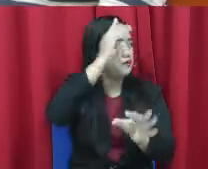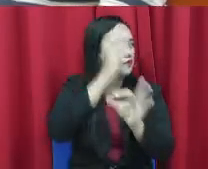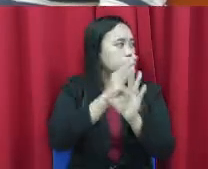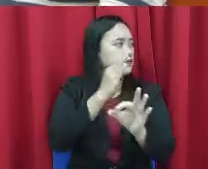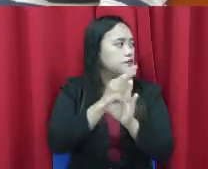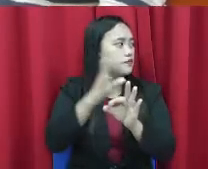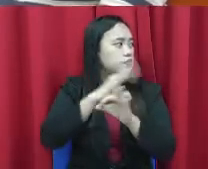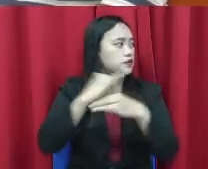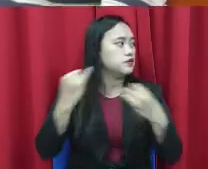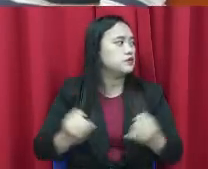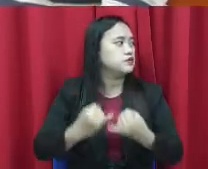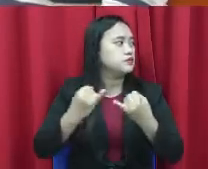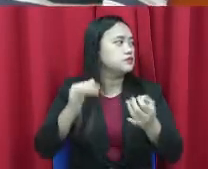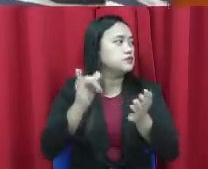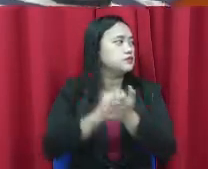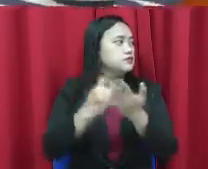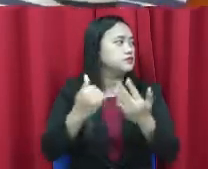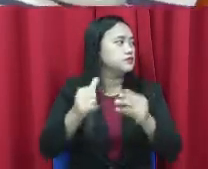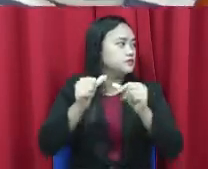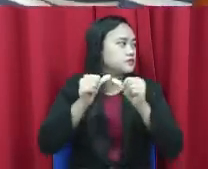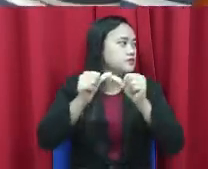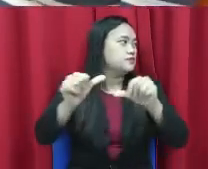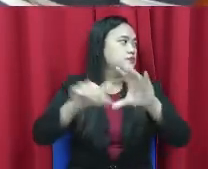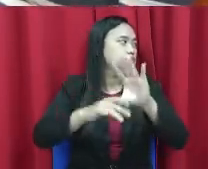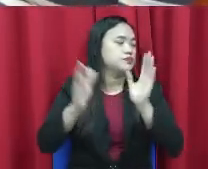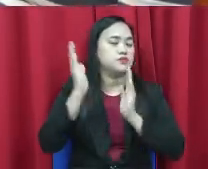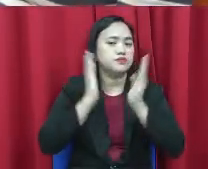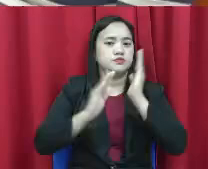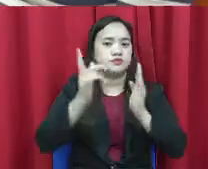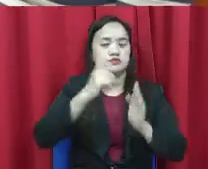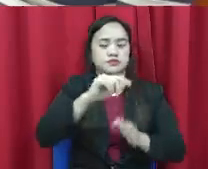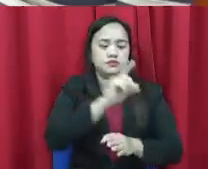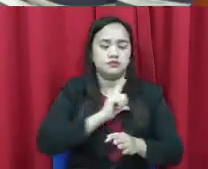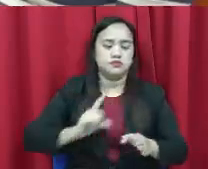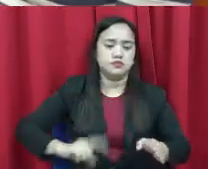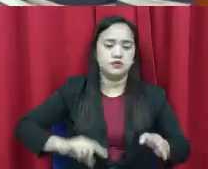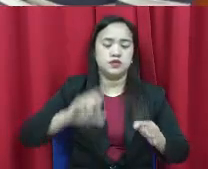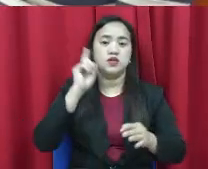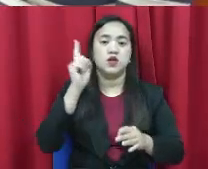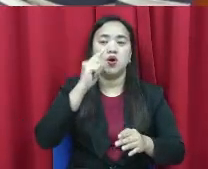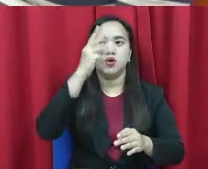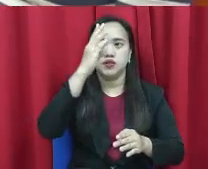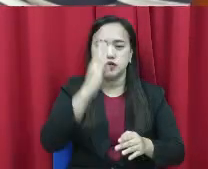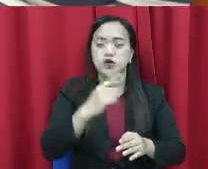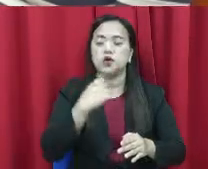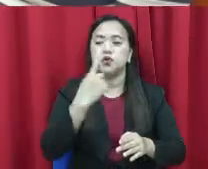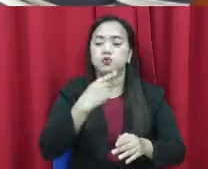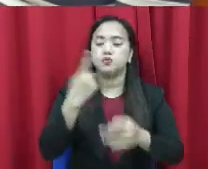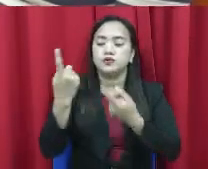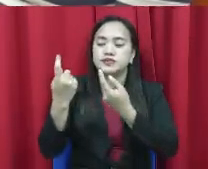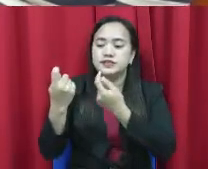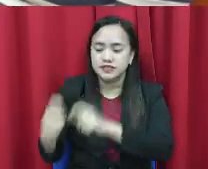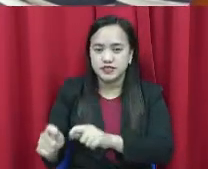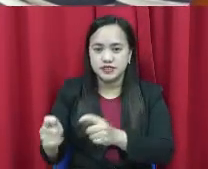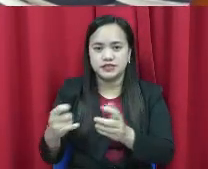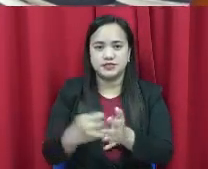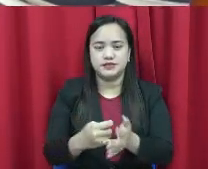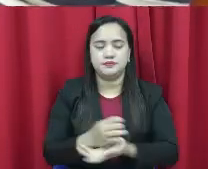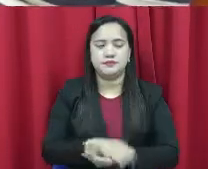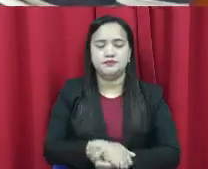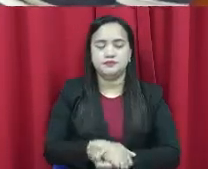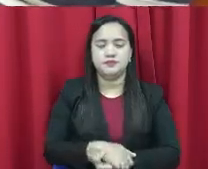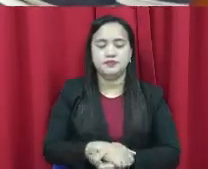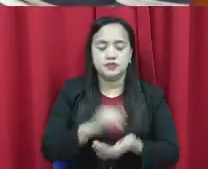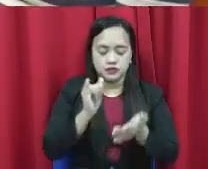joyfully na magpapatuloy na maglingkod sa Panginoon at sa Diyos lamang ay patuloy na magtitiwala na kung saan